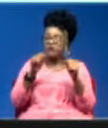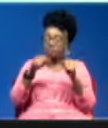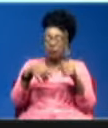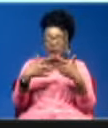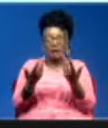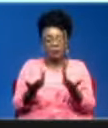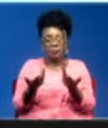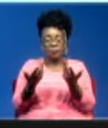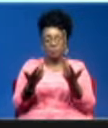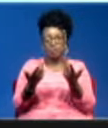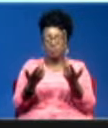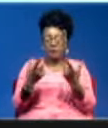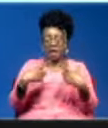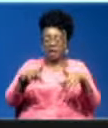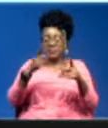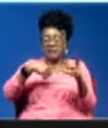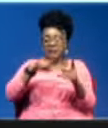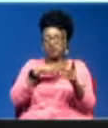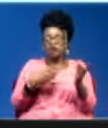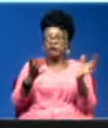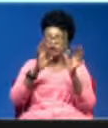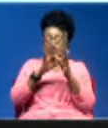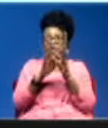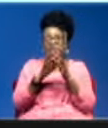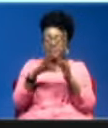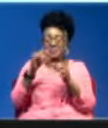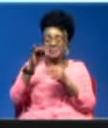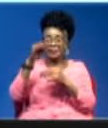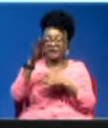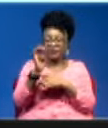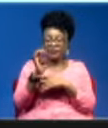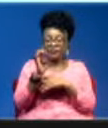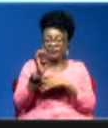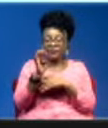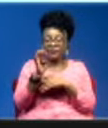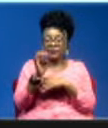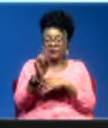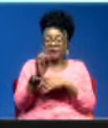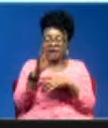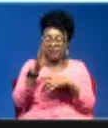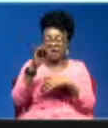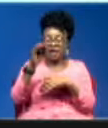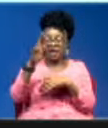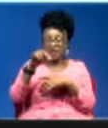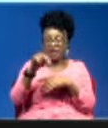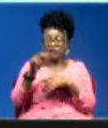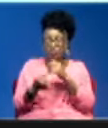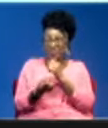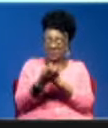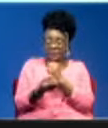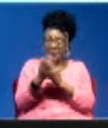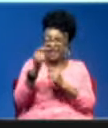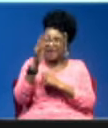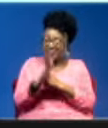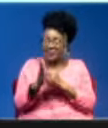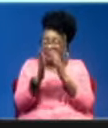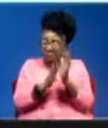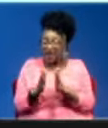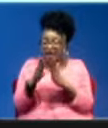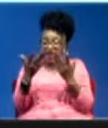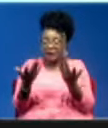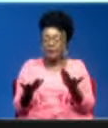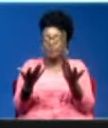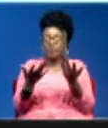sasa mtazamaji tuungane naye mwanaspoti wetu Steve Keter moja kwa moja akiwa Berlin atueleze wa Kenya wamejipanga. Aje,